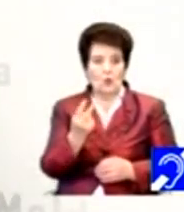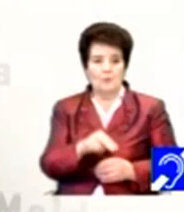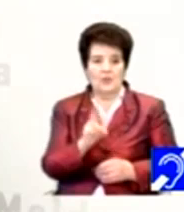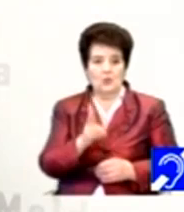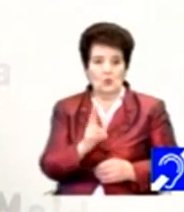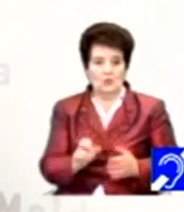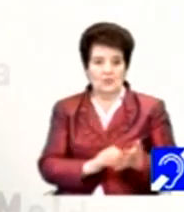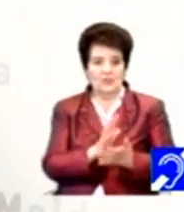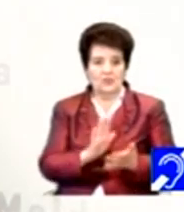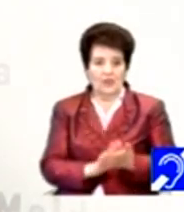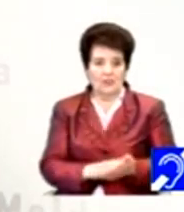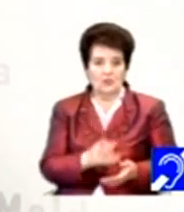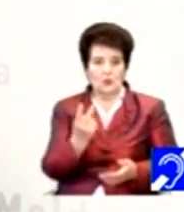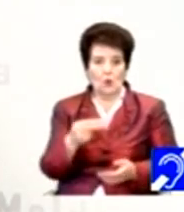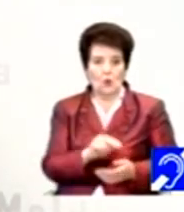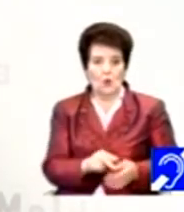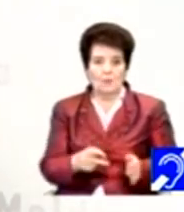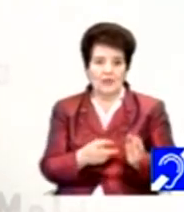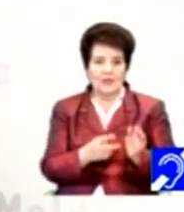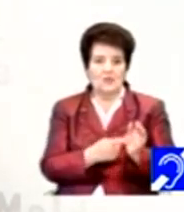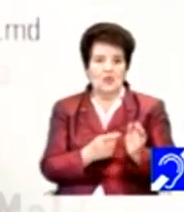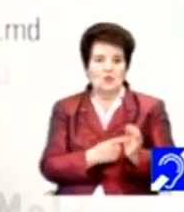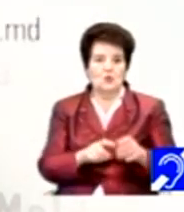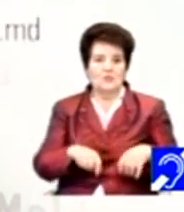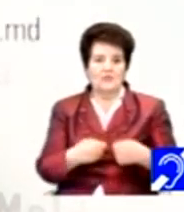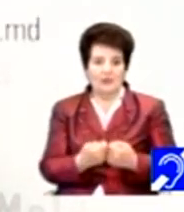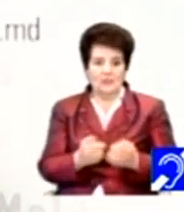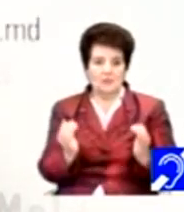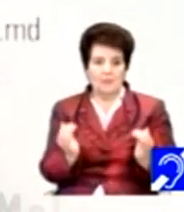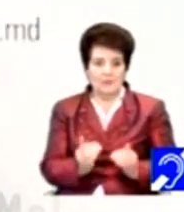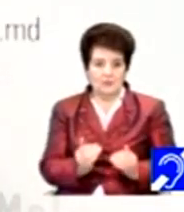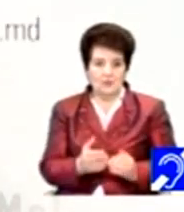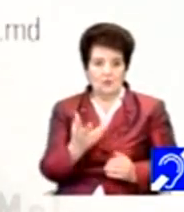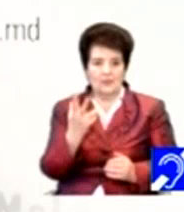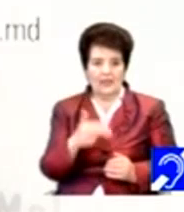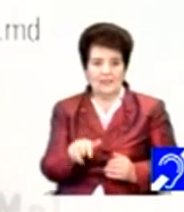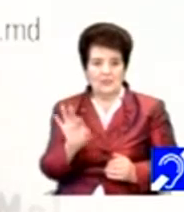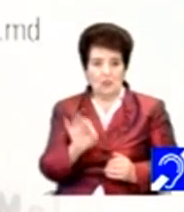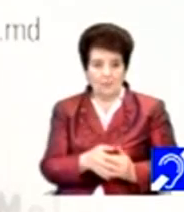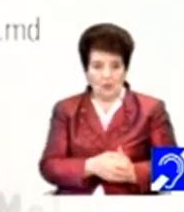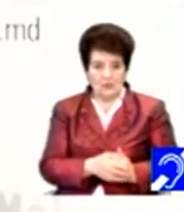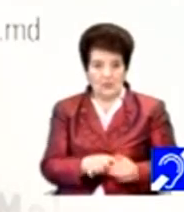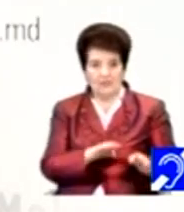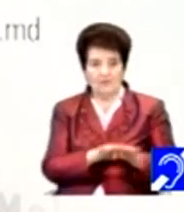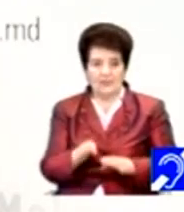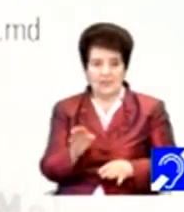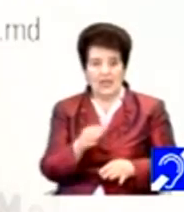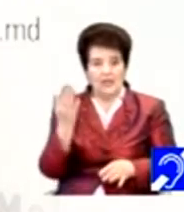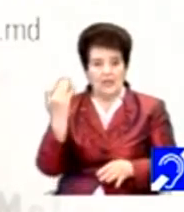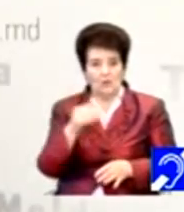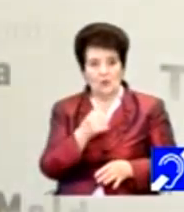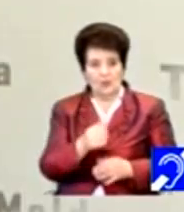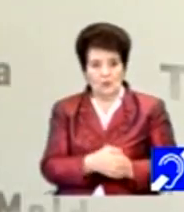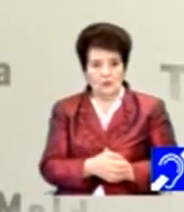Chișinău au fost înregistrate peste 2.600 de infracțiuni, mai puțin cu aproape 30% față de perioada similară a